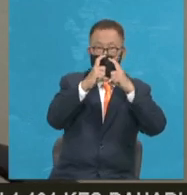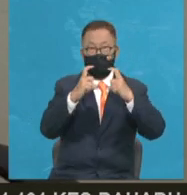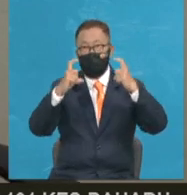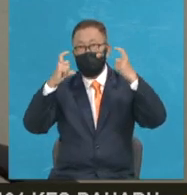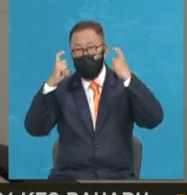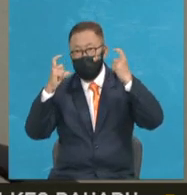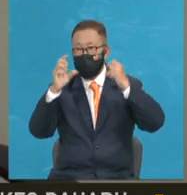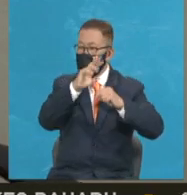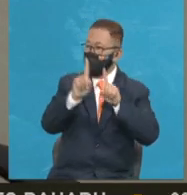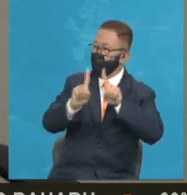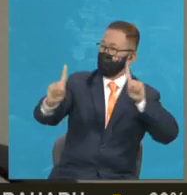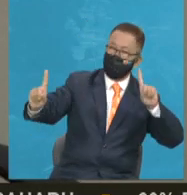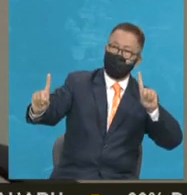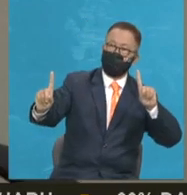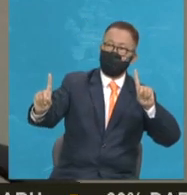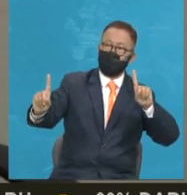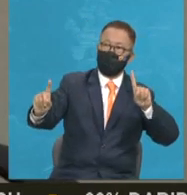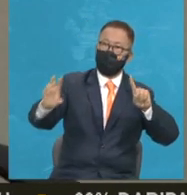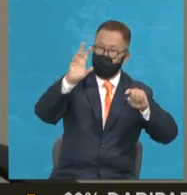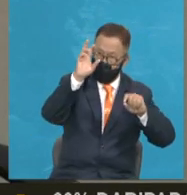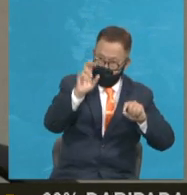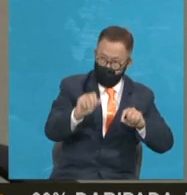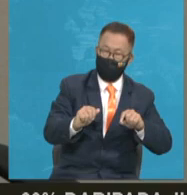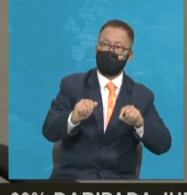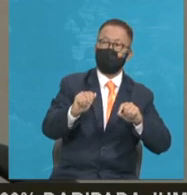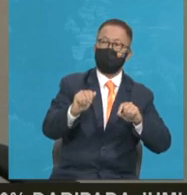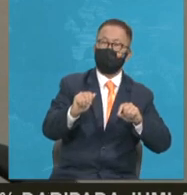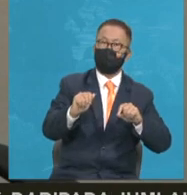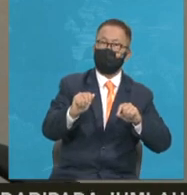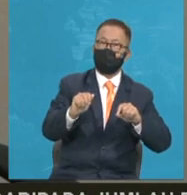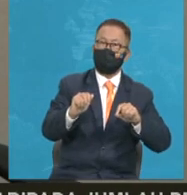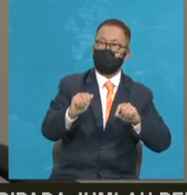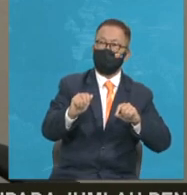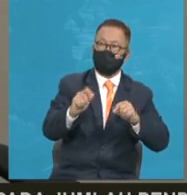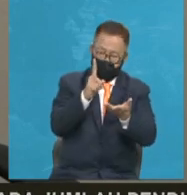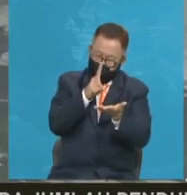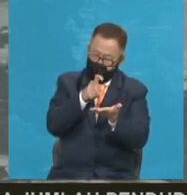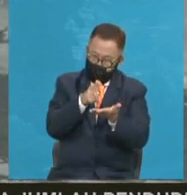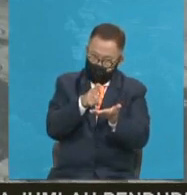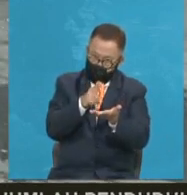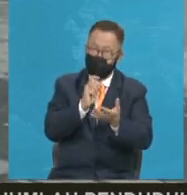menjaga penjarakan sosiola dan asedese membawa dan memakai hand sanitizer